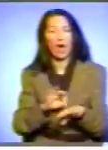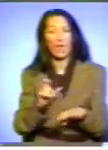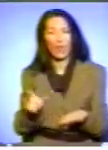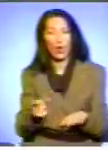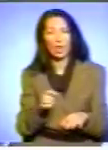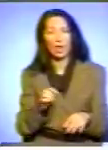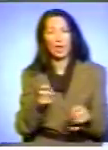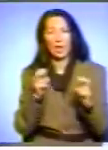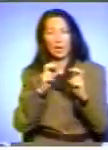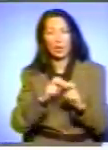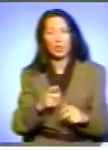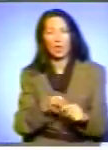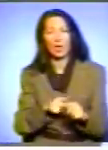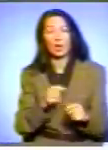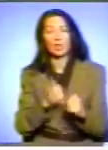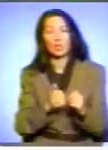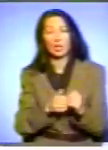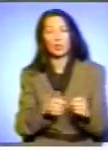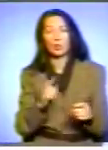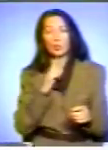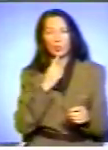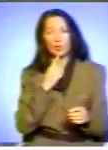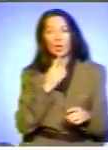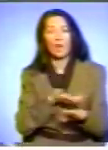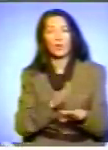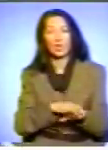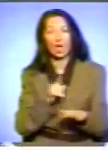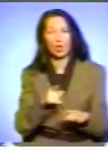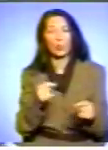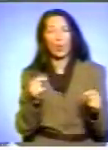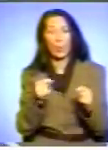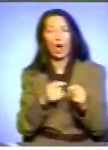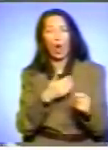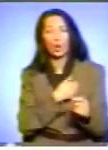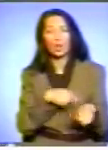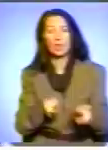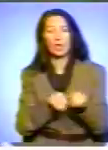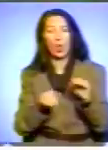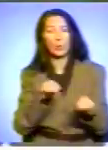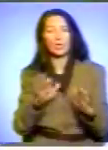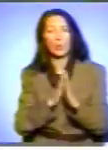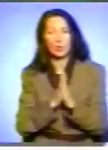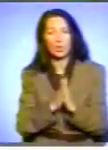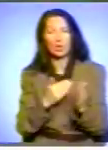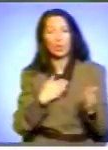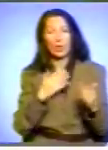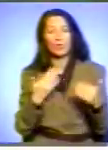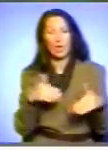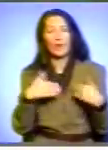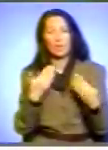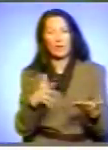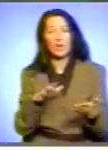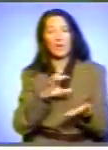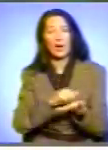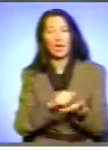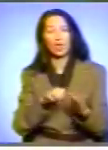діагностика яких часто дуже затруднена і важка. І тому, власне кажучи, ми хотіли таке обладнання просити. Якщо ми вже віддавали в оренду